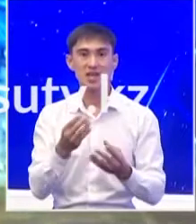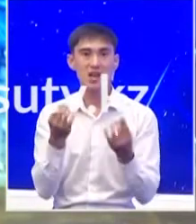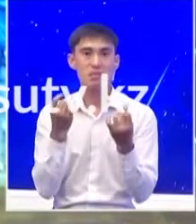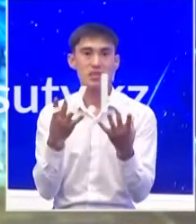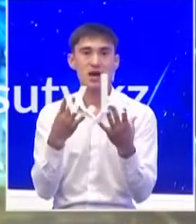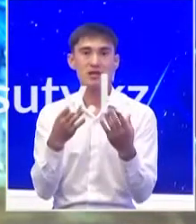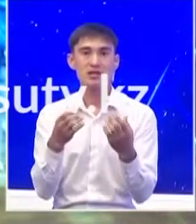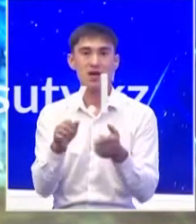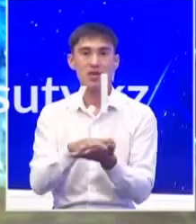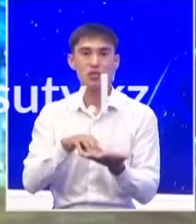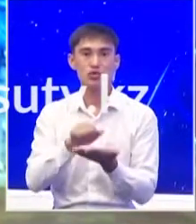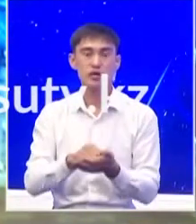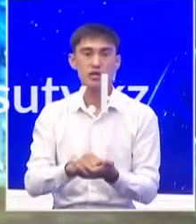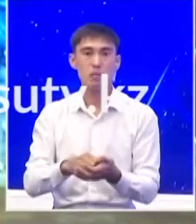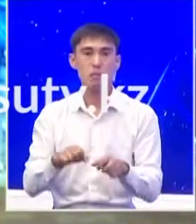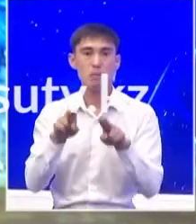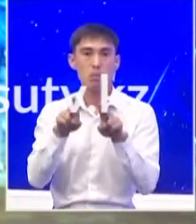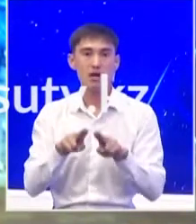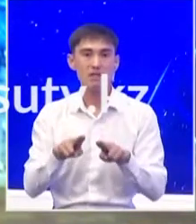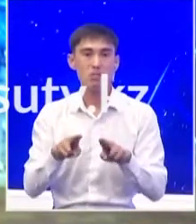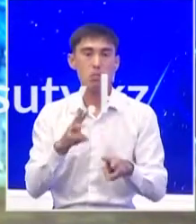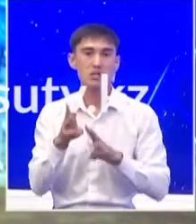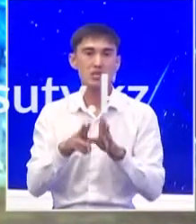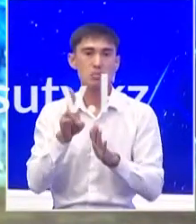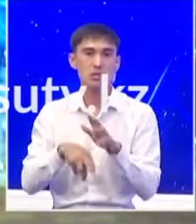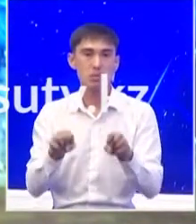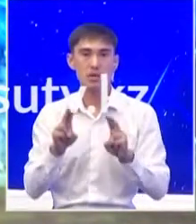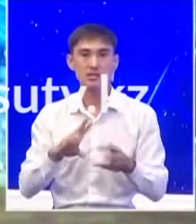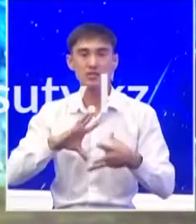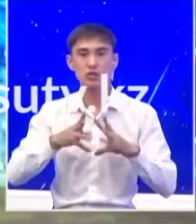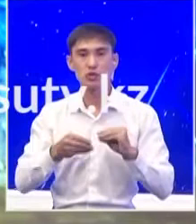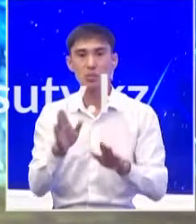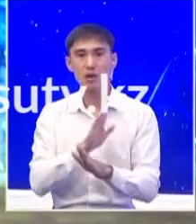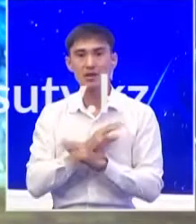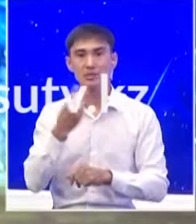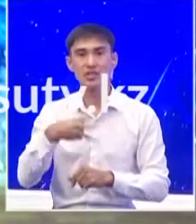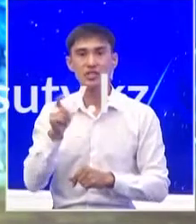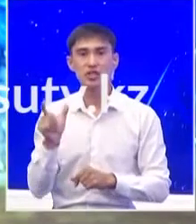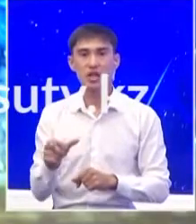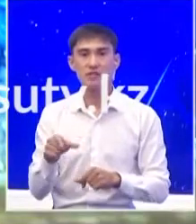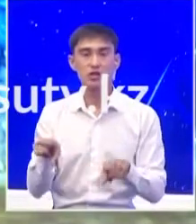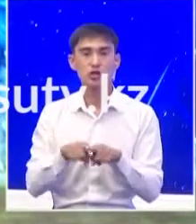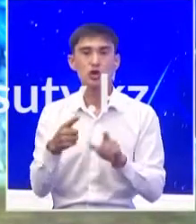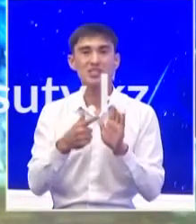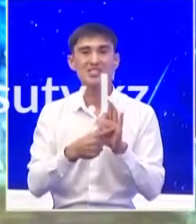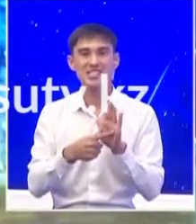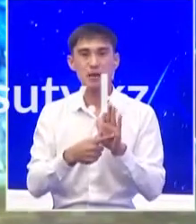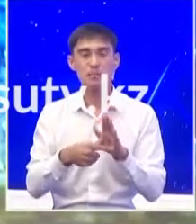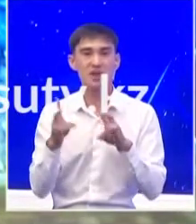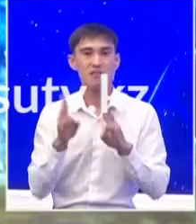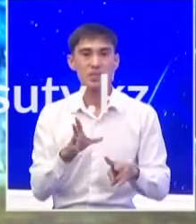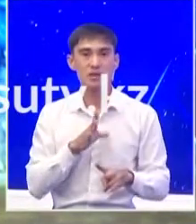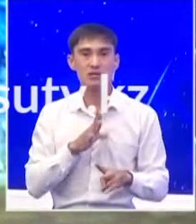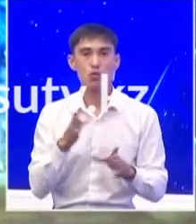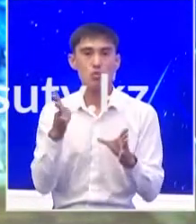элементарное нарушение правил пожаробезопасности. В результате погибли 30 человек, еще 7 травмированы. Чтобы